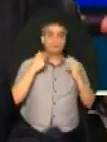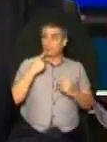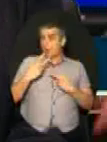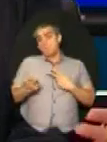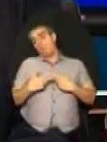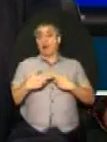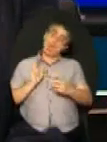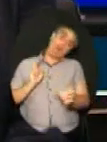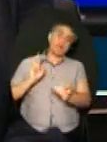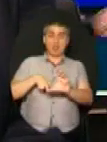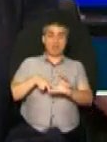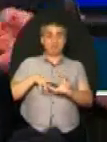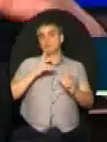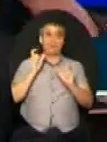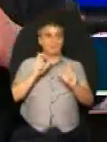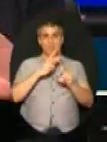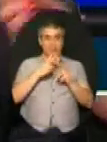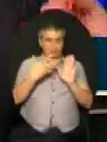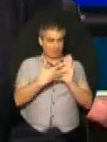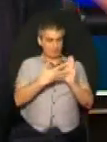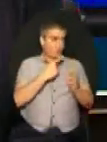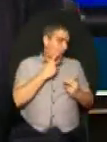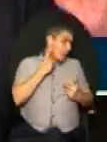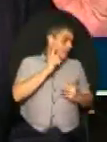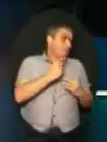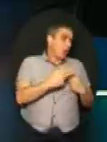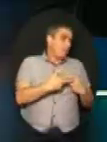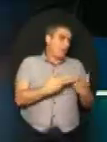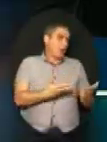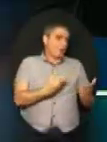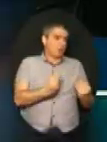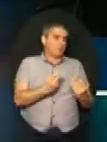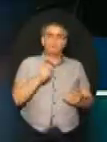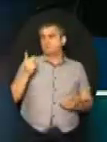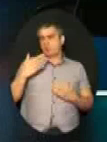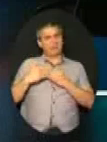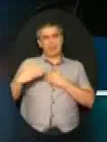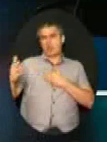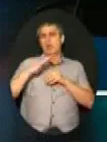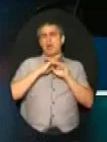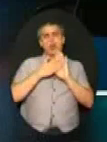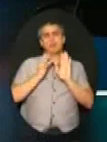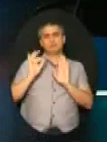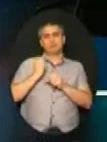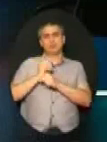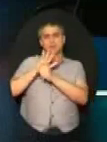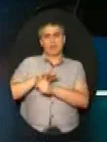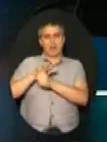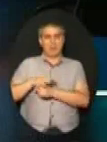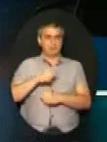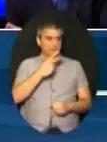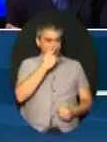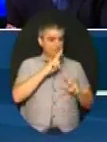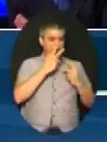עמדו להיכנס, ומה שמנע זה רק לא יודע אם עוד מעט, אבל אני רוצה לשאול אותך שאלה. זה היה רחוק. רויטל, הכל נועד כדי להפעיל לחץ. מסתכל עליכם הציבור